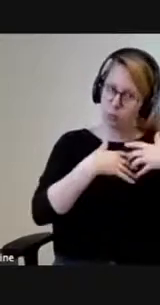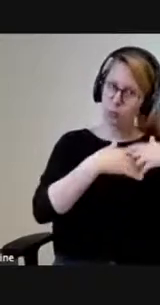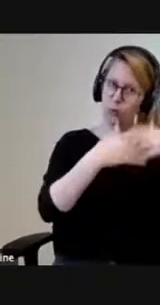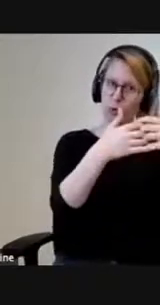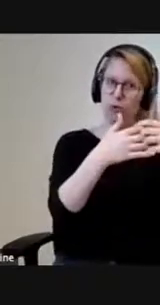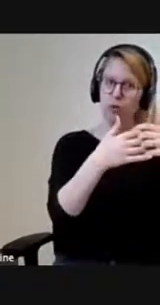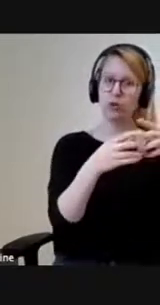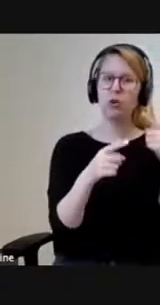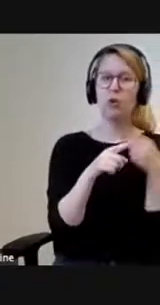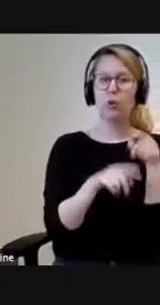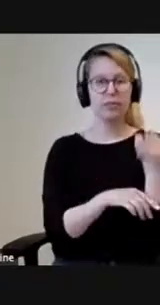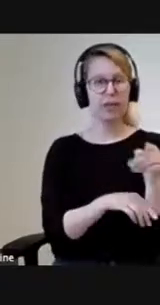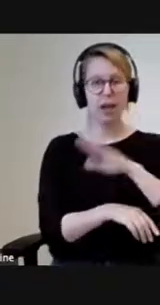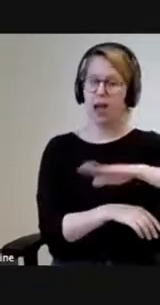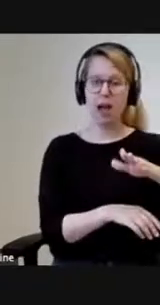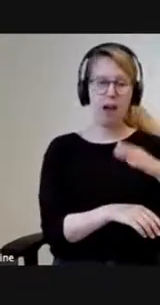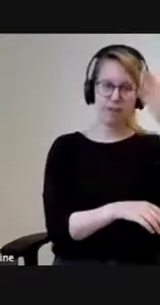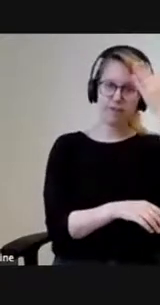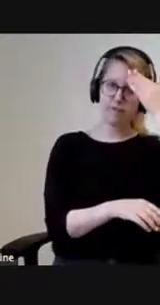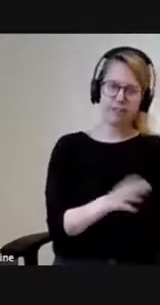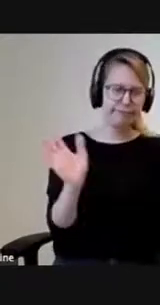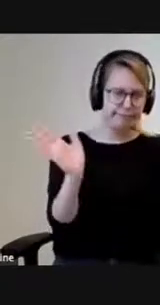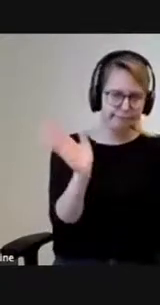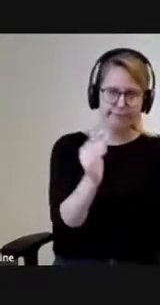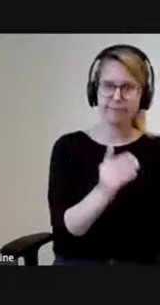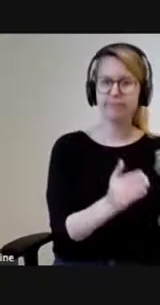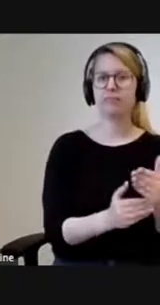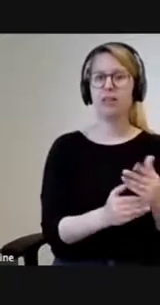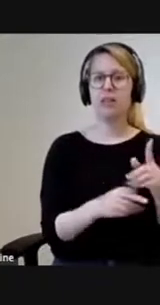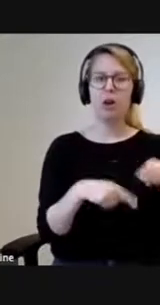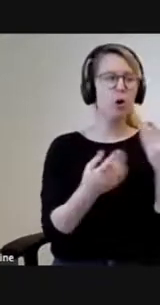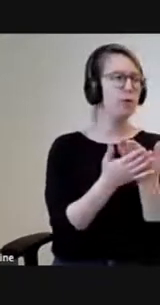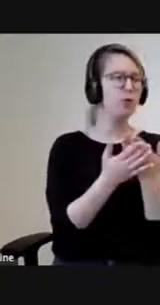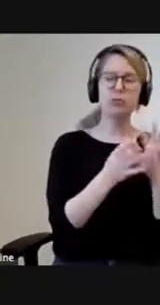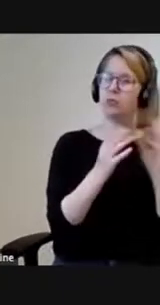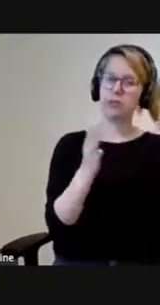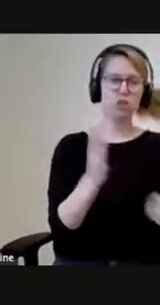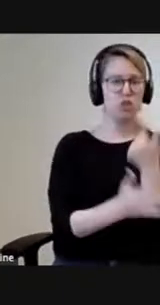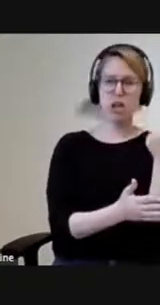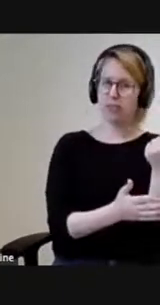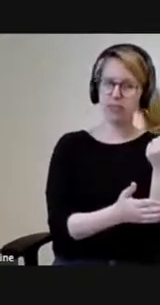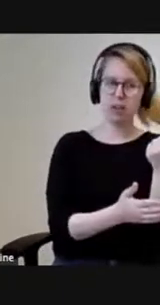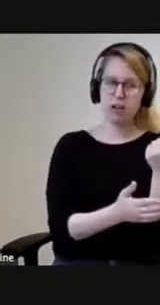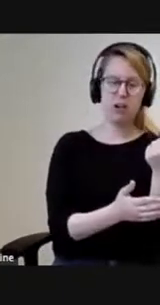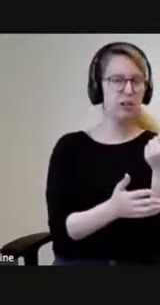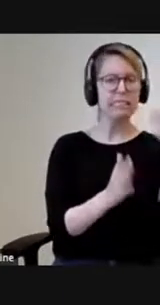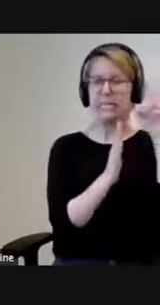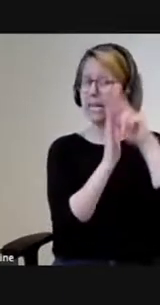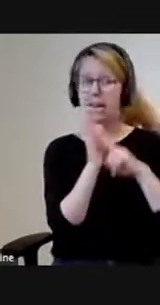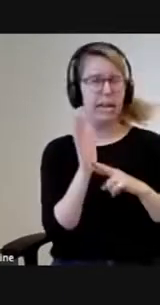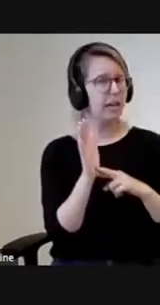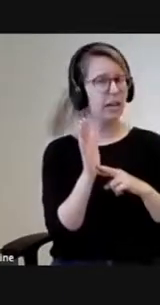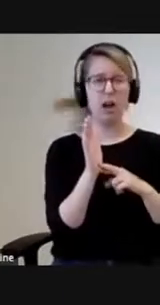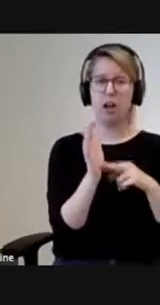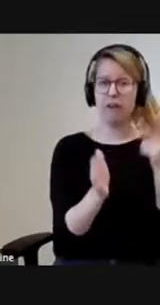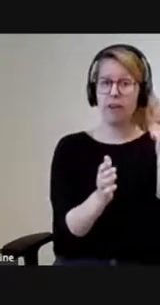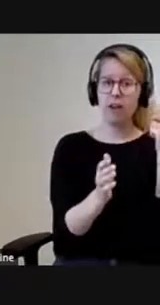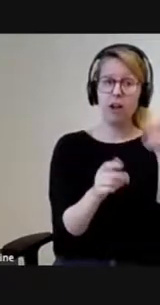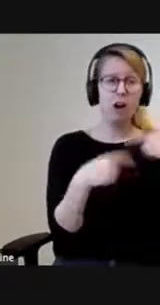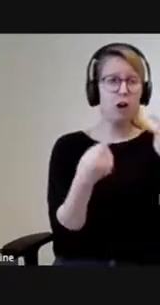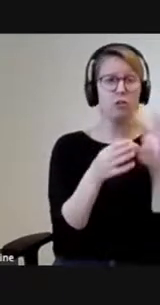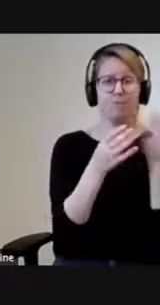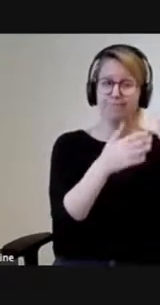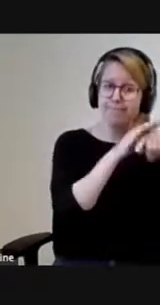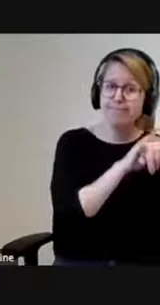des standards, des guidelines sur les questions d'accessibilité dans les différents domaines, que ce